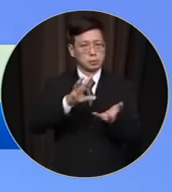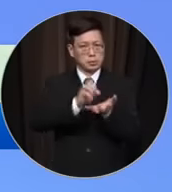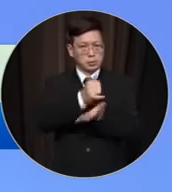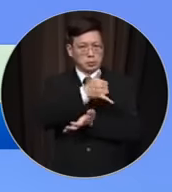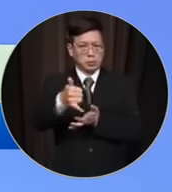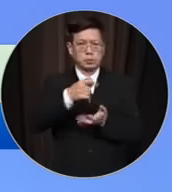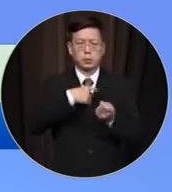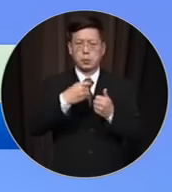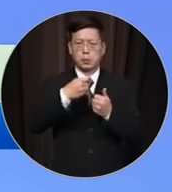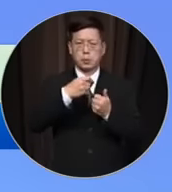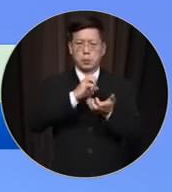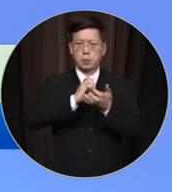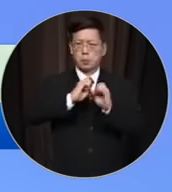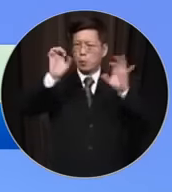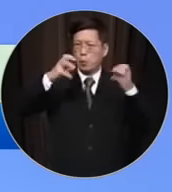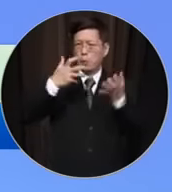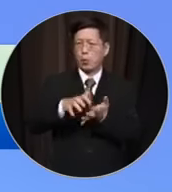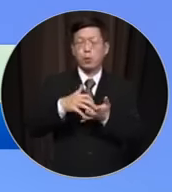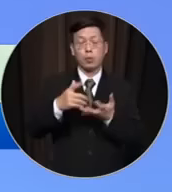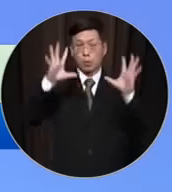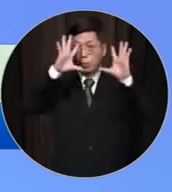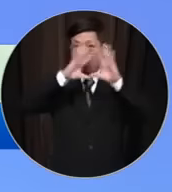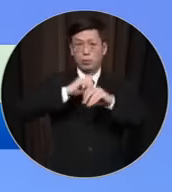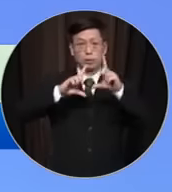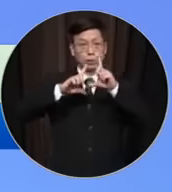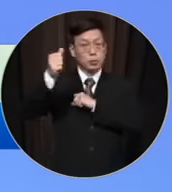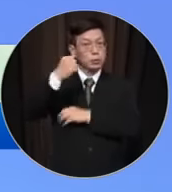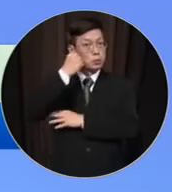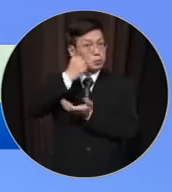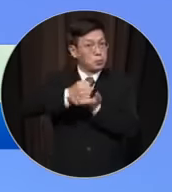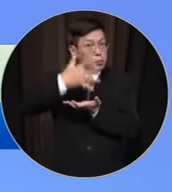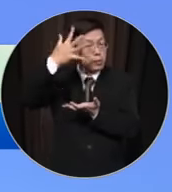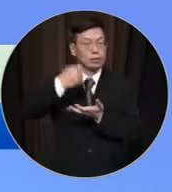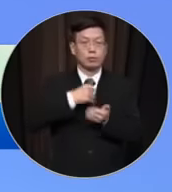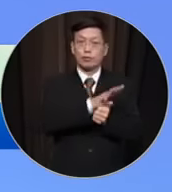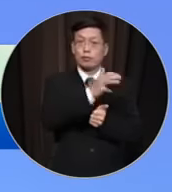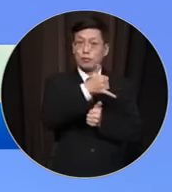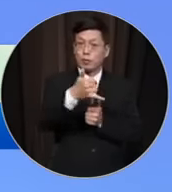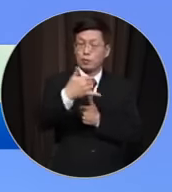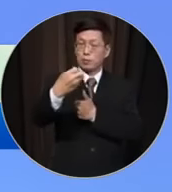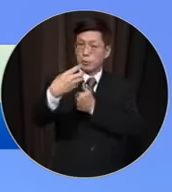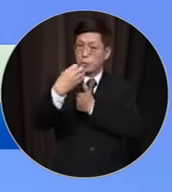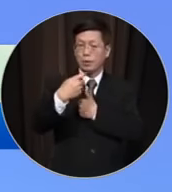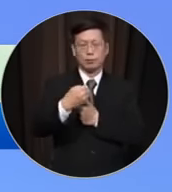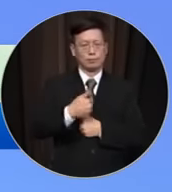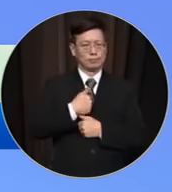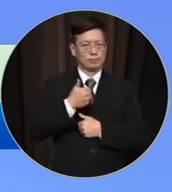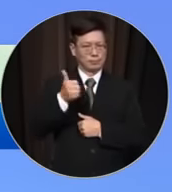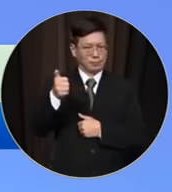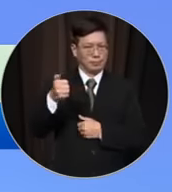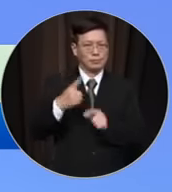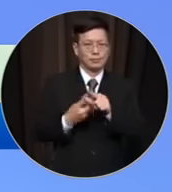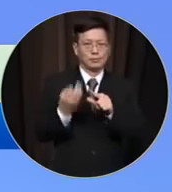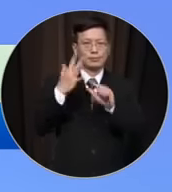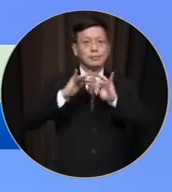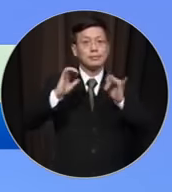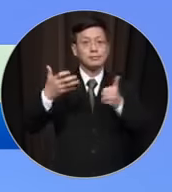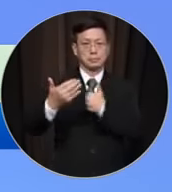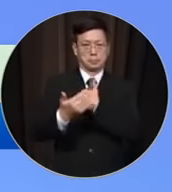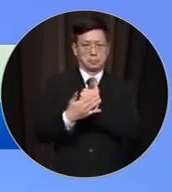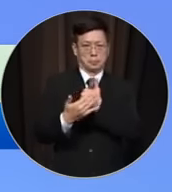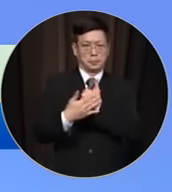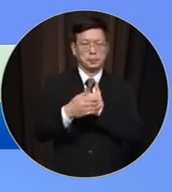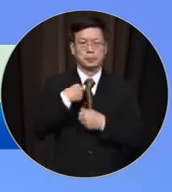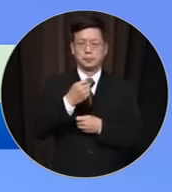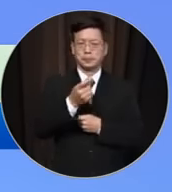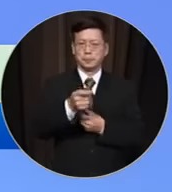幅的报道。晚上我回到我的饭店的时候，饭店的服务生跑来跟我讲，非常感谢中华民国给我们